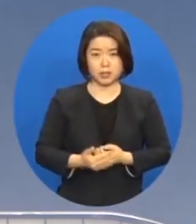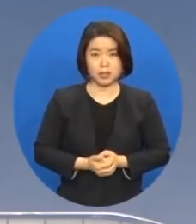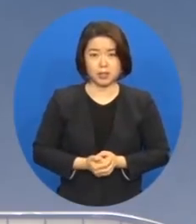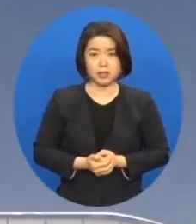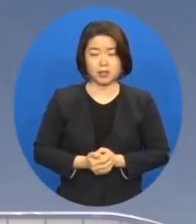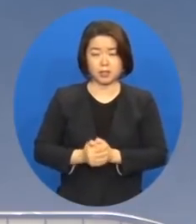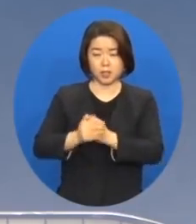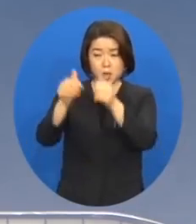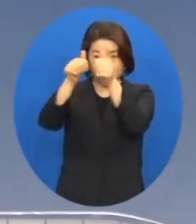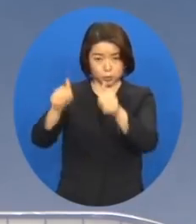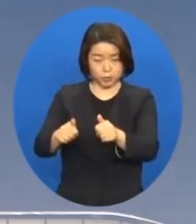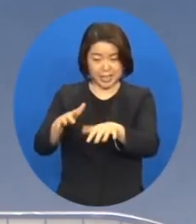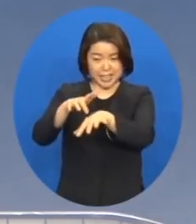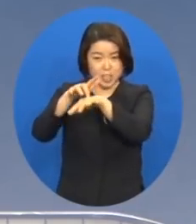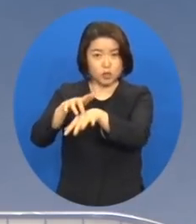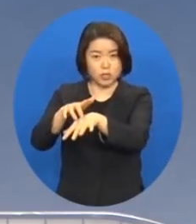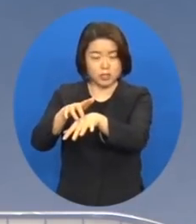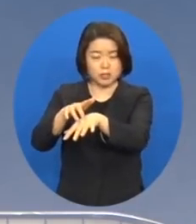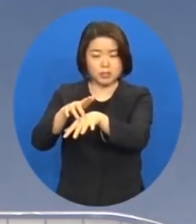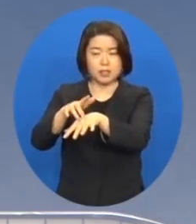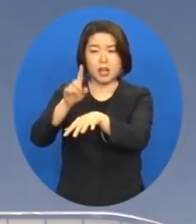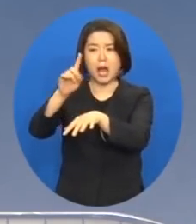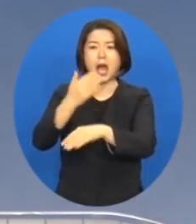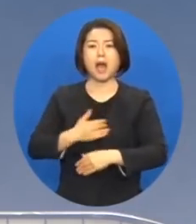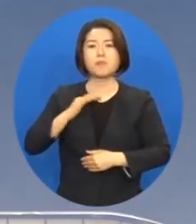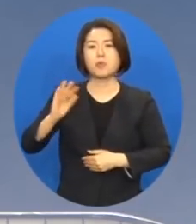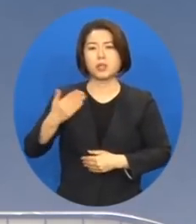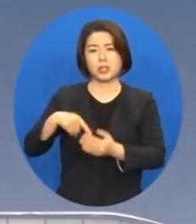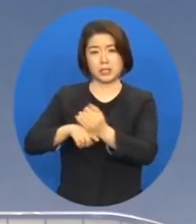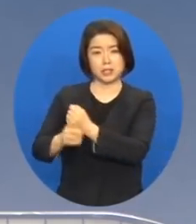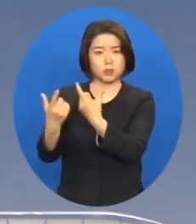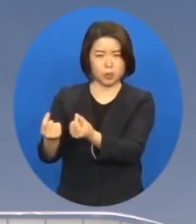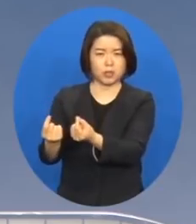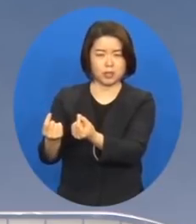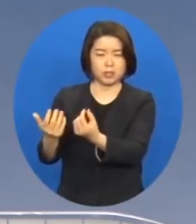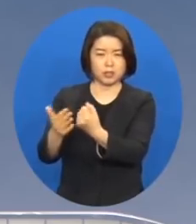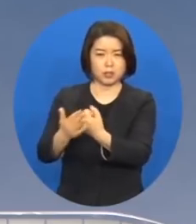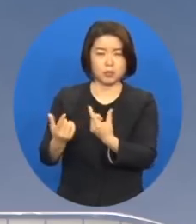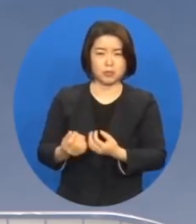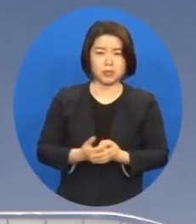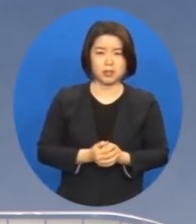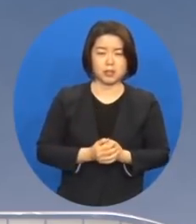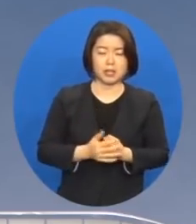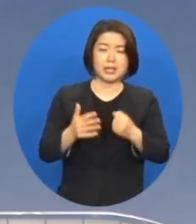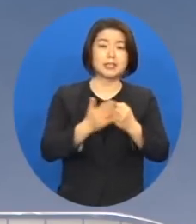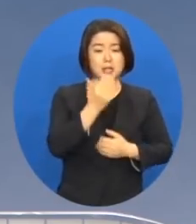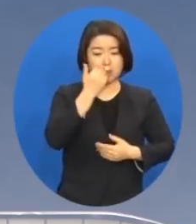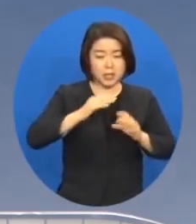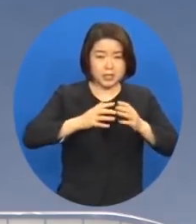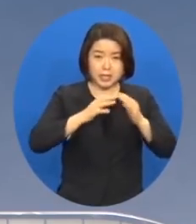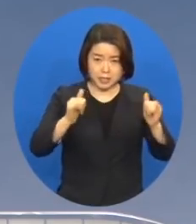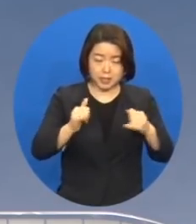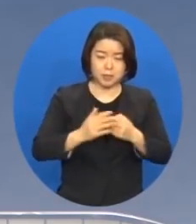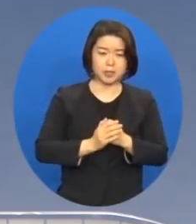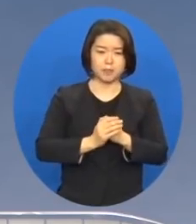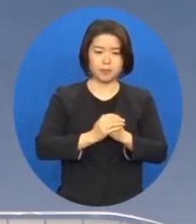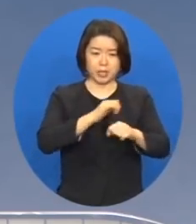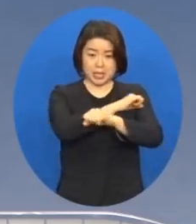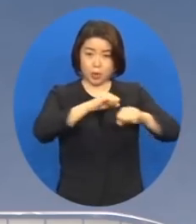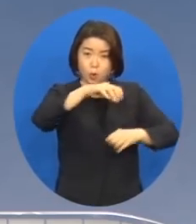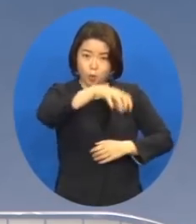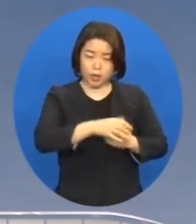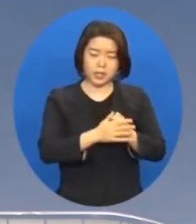우상과 귀신과 한 몸이 되었다는 뜻을 가지고 있기 때문에. 그래서 이스라엘 백성들이 광야에서 우상